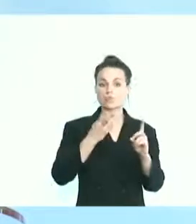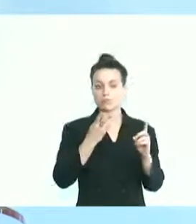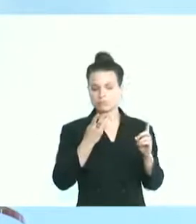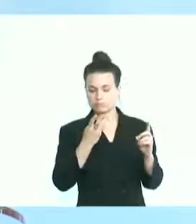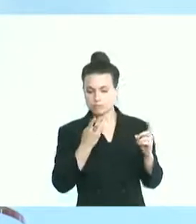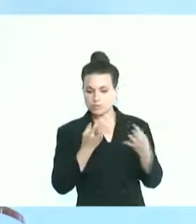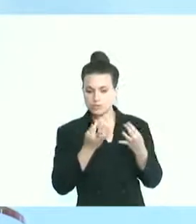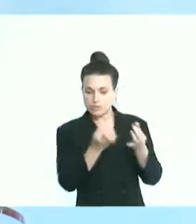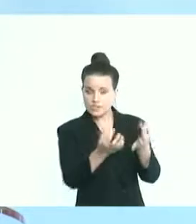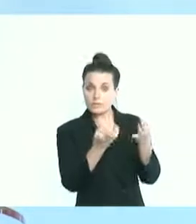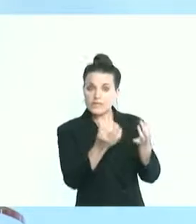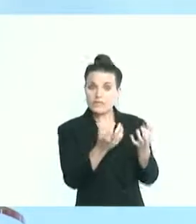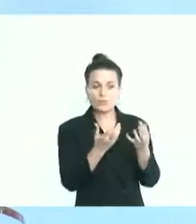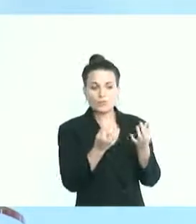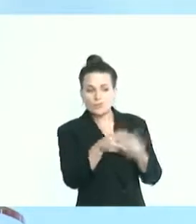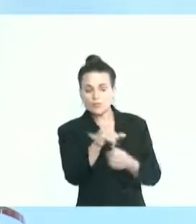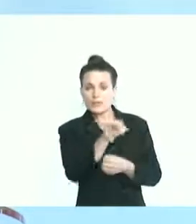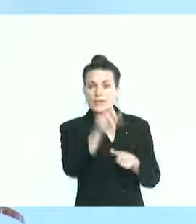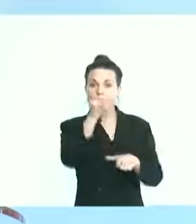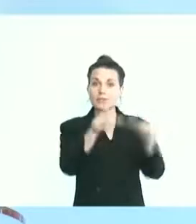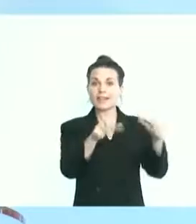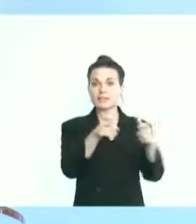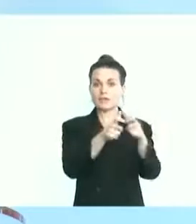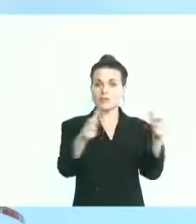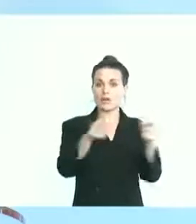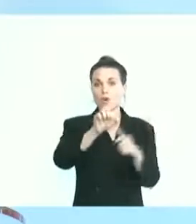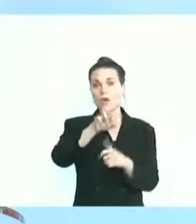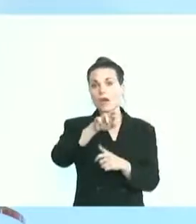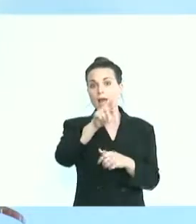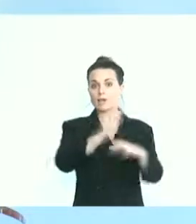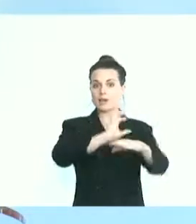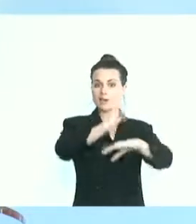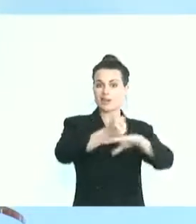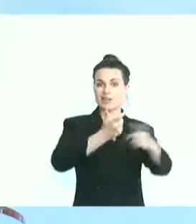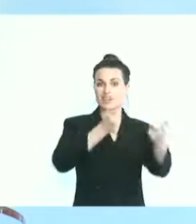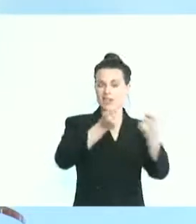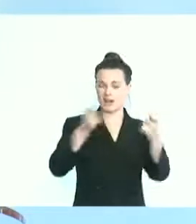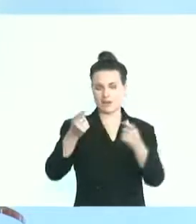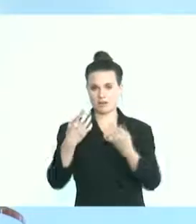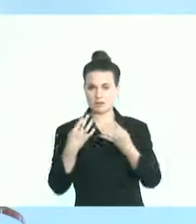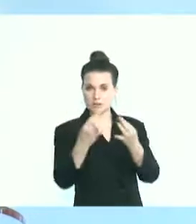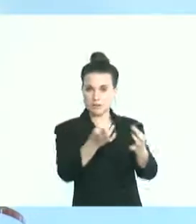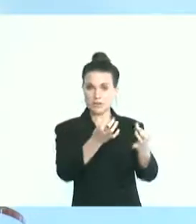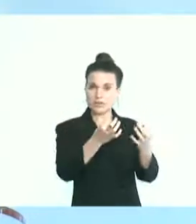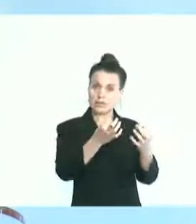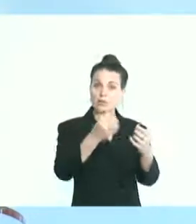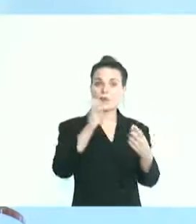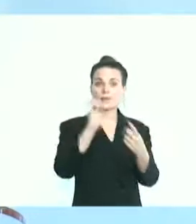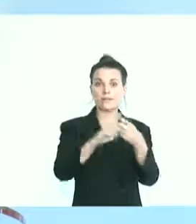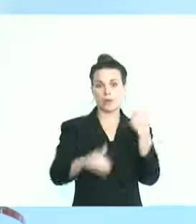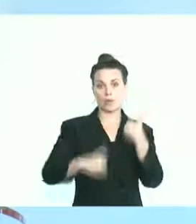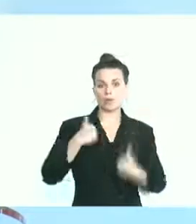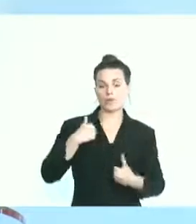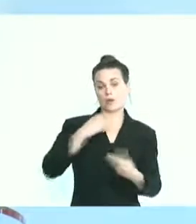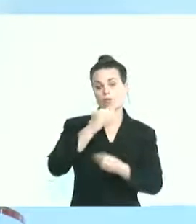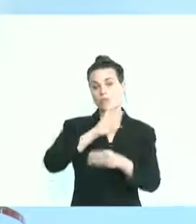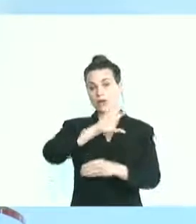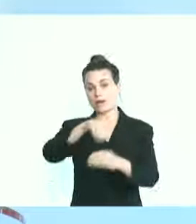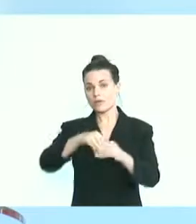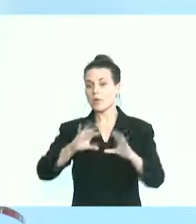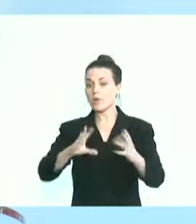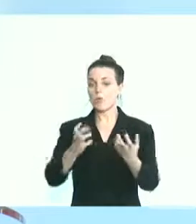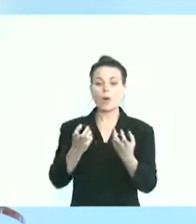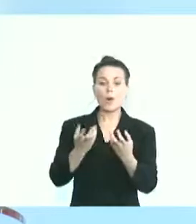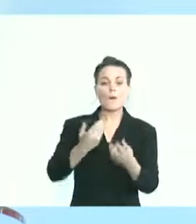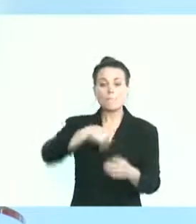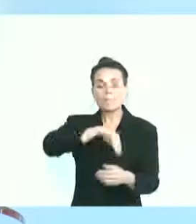gestionnaires d'établissements recevant du public à d'autres missions dans le champ du handicap et de l'inclusion, par exemple auprès d'associations de personnes en